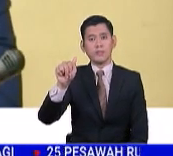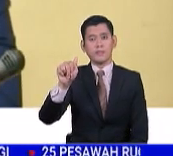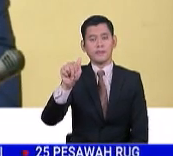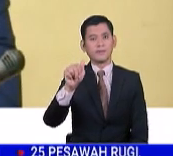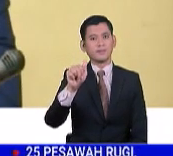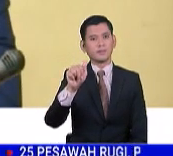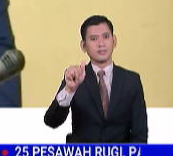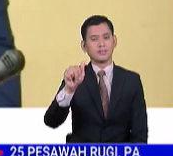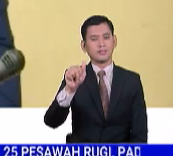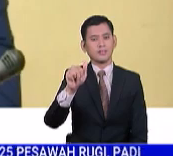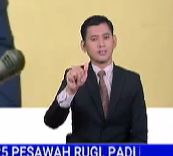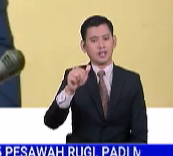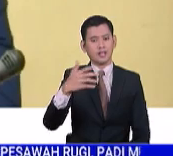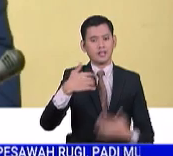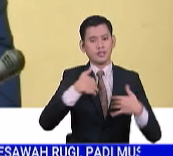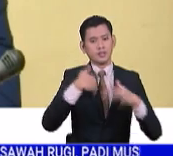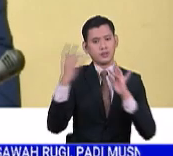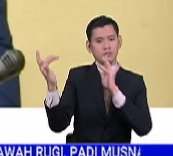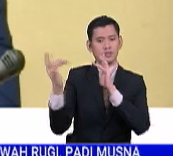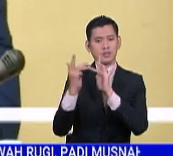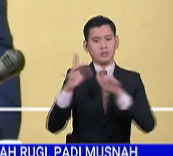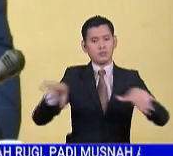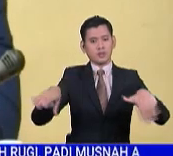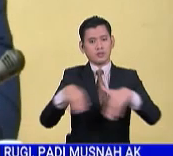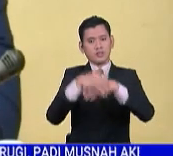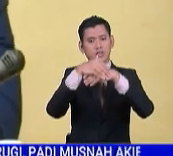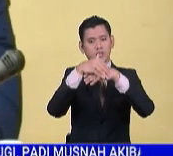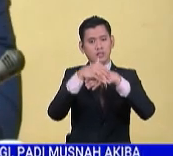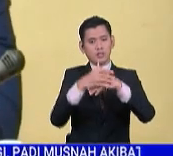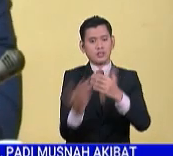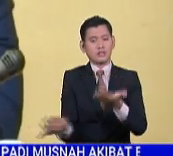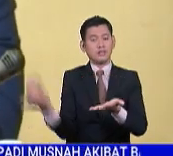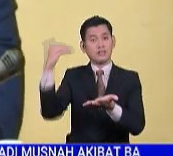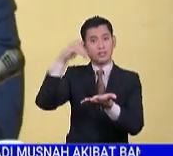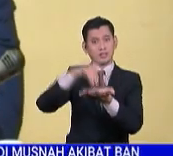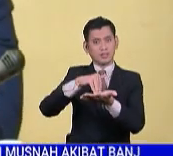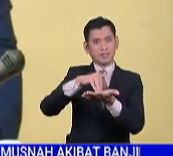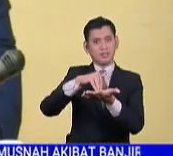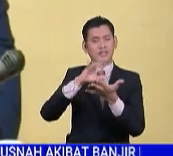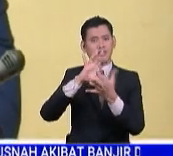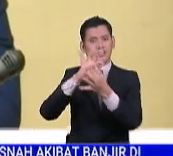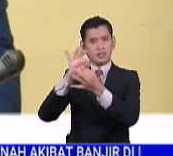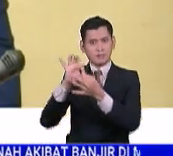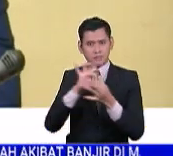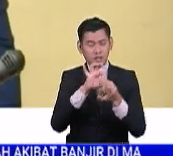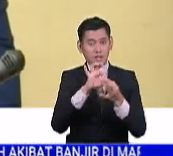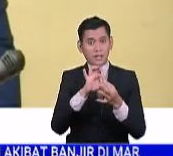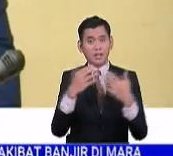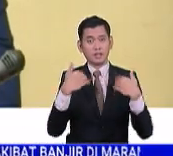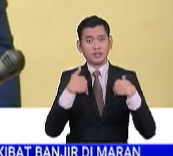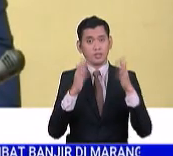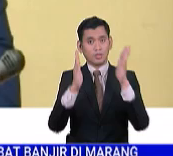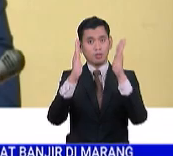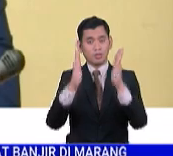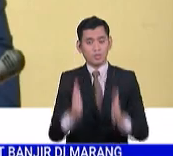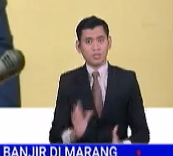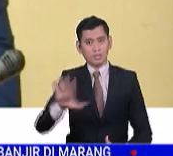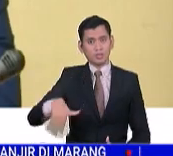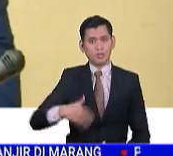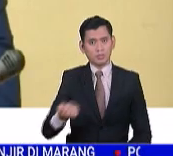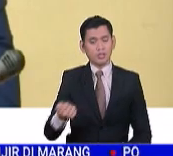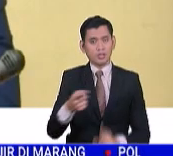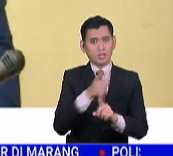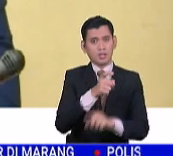mungkin dari status perkawinan sebagainya Mereka lagi rapat di itu Sebab di sini kita nampak banyak orang ke mode yang yang